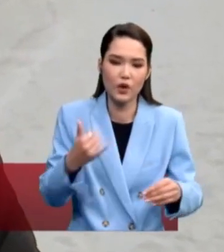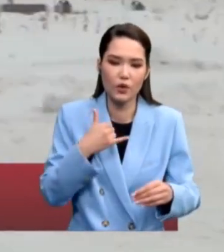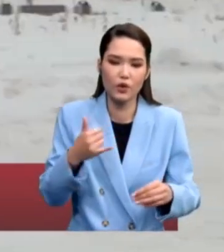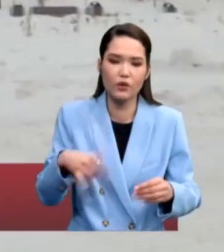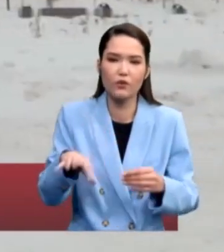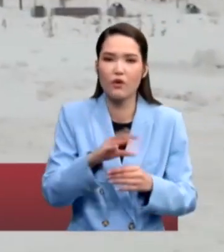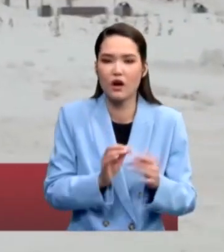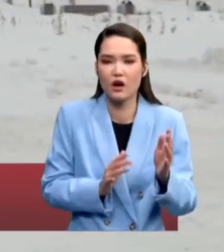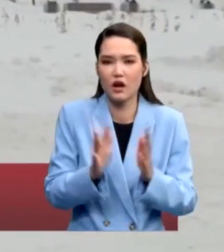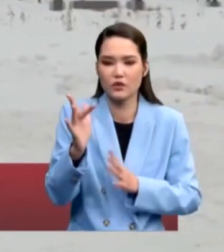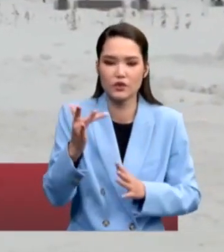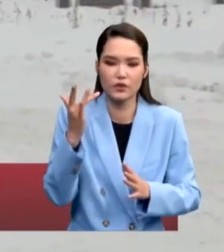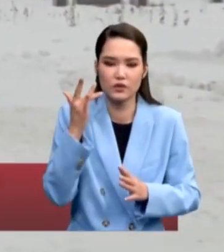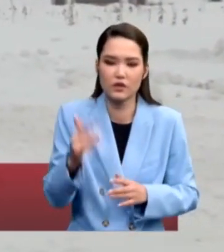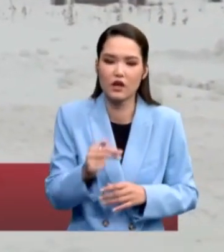растут. Инфляция большая.